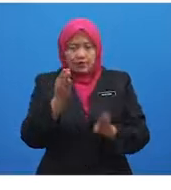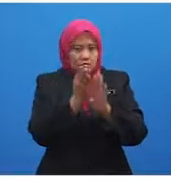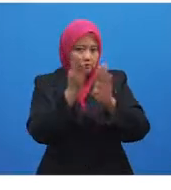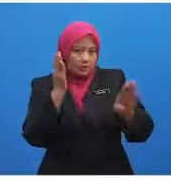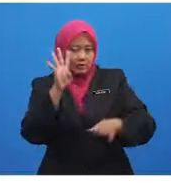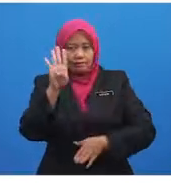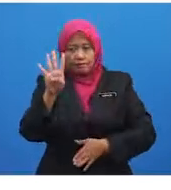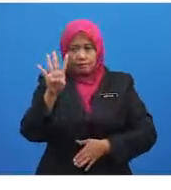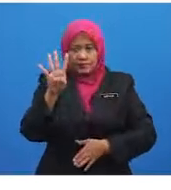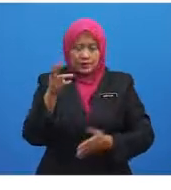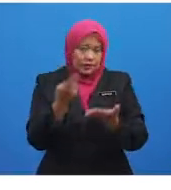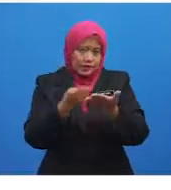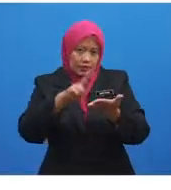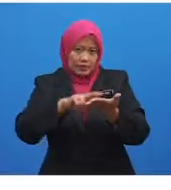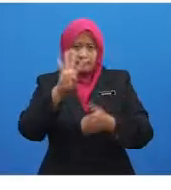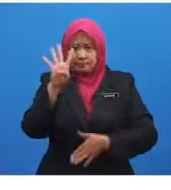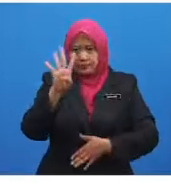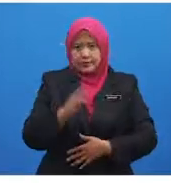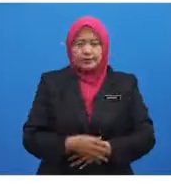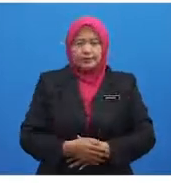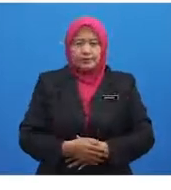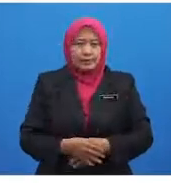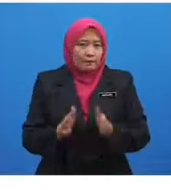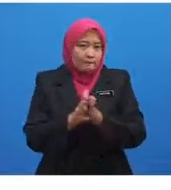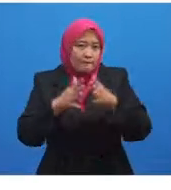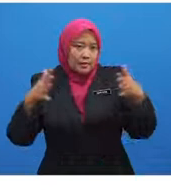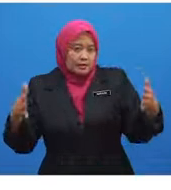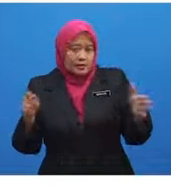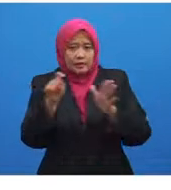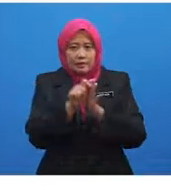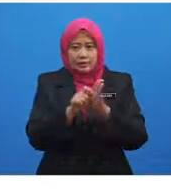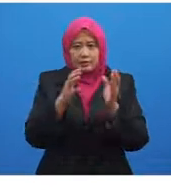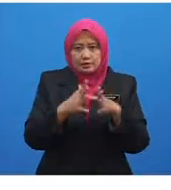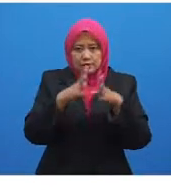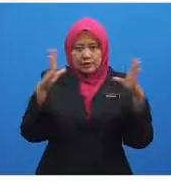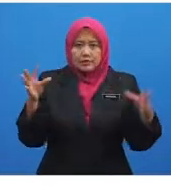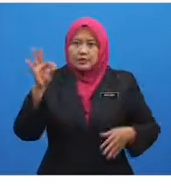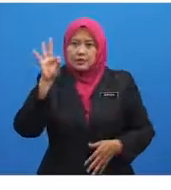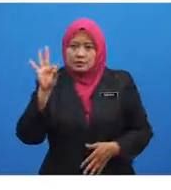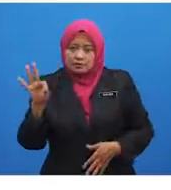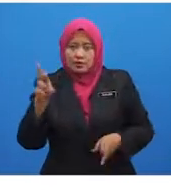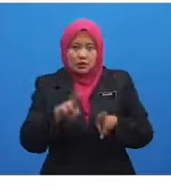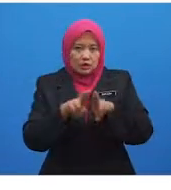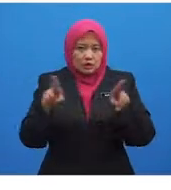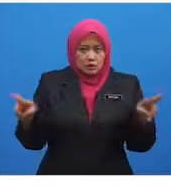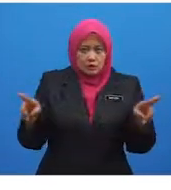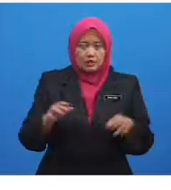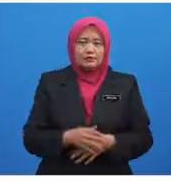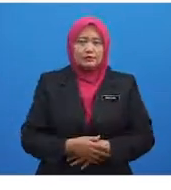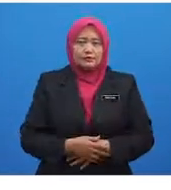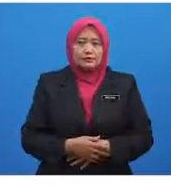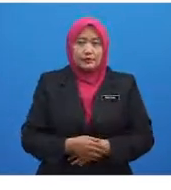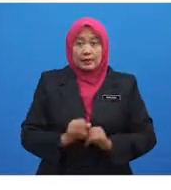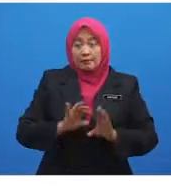rangkap keempat syair ini iaitu besar tersergam 9 ruang.